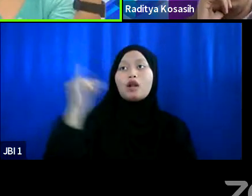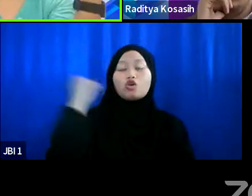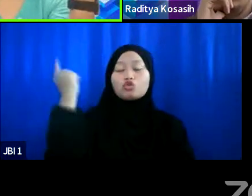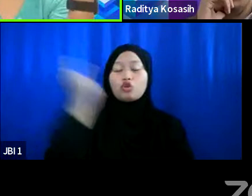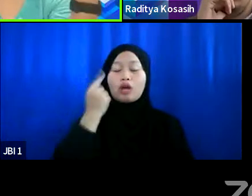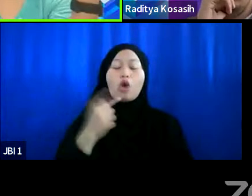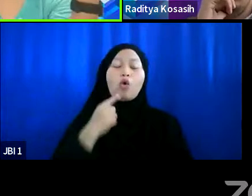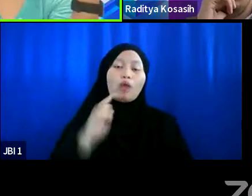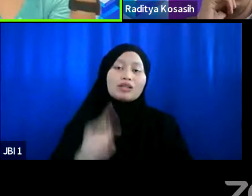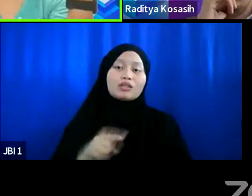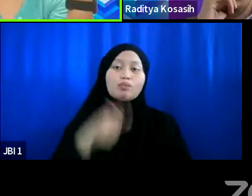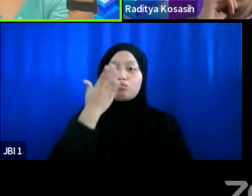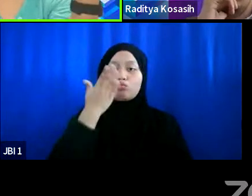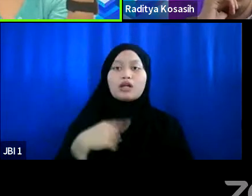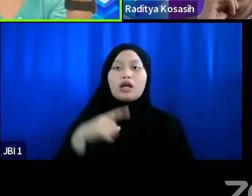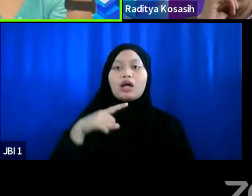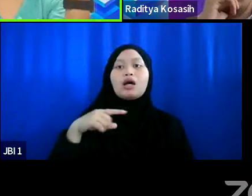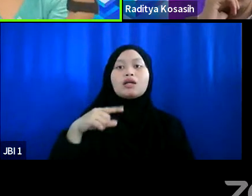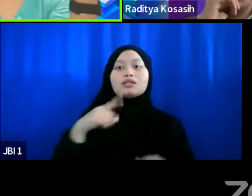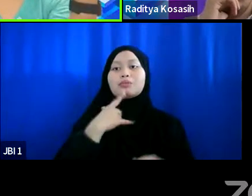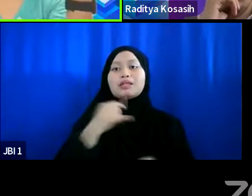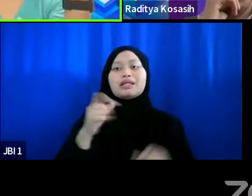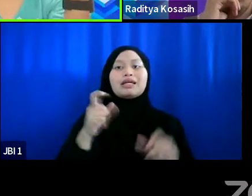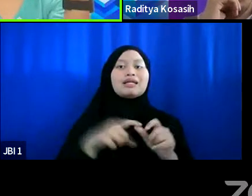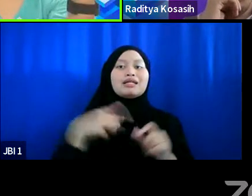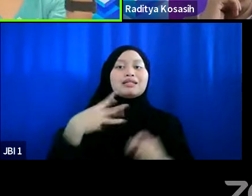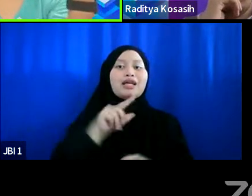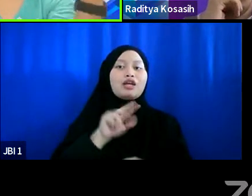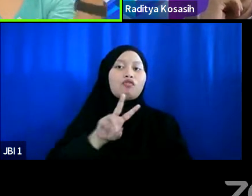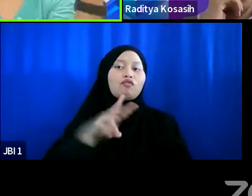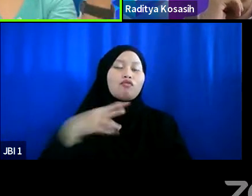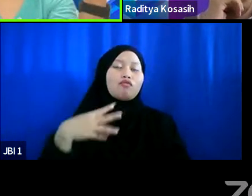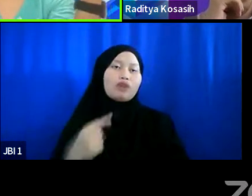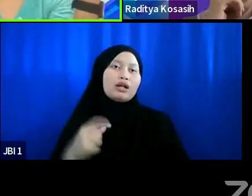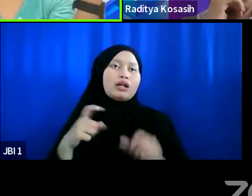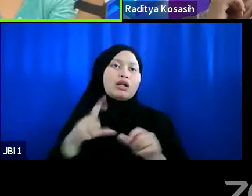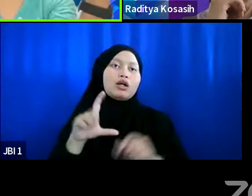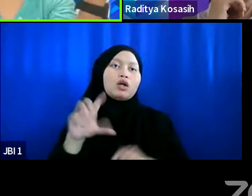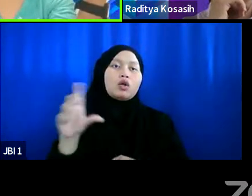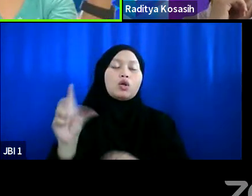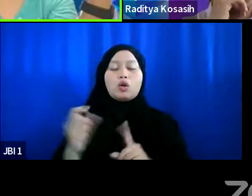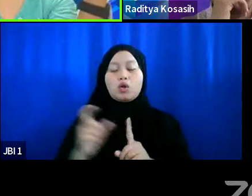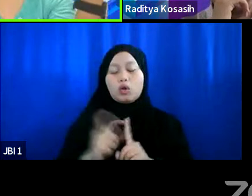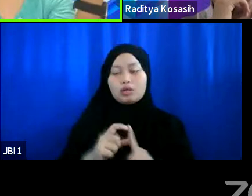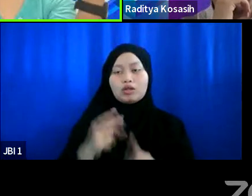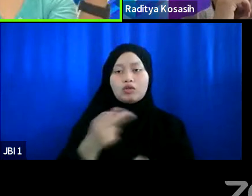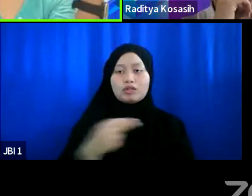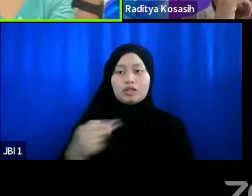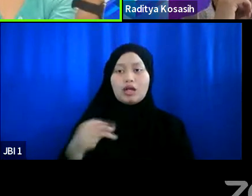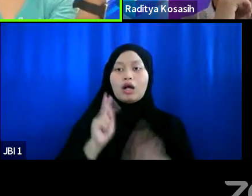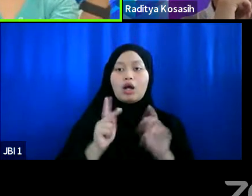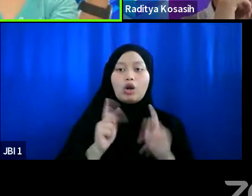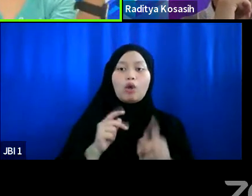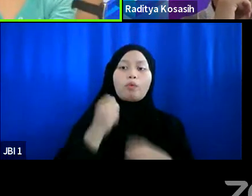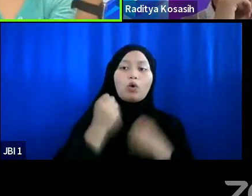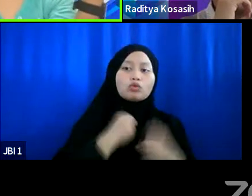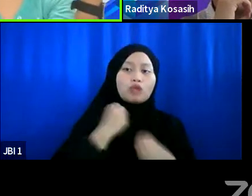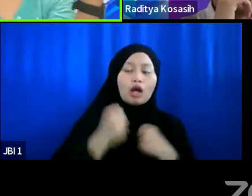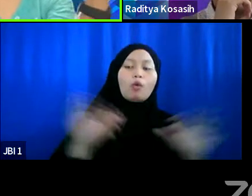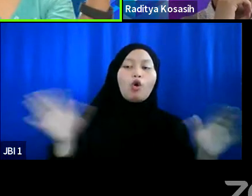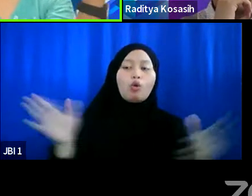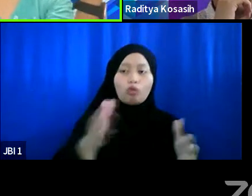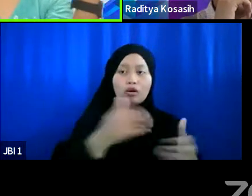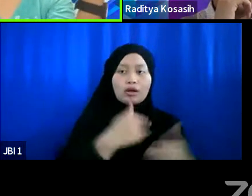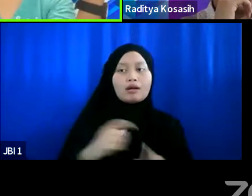Cloud server di Indonesia jika pelaku usaha melakukan pengumpulan data pribadi dari pelanggan atau